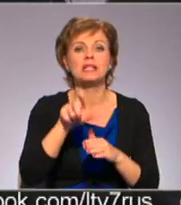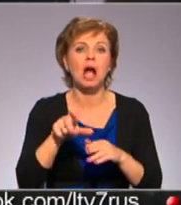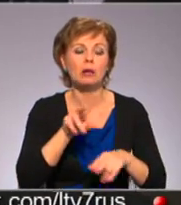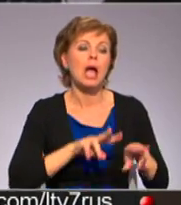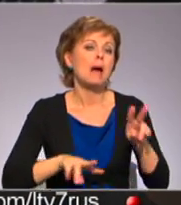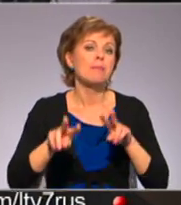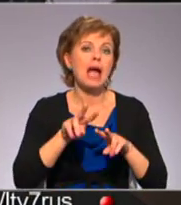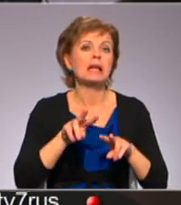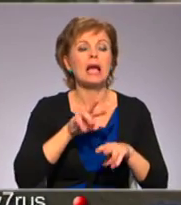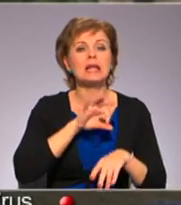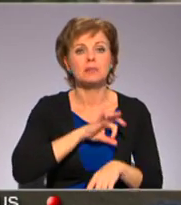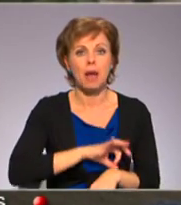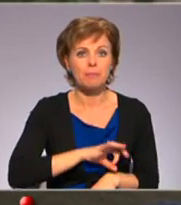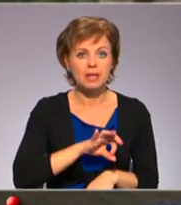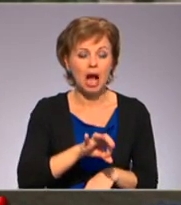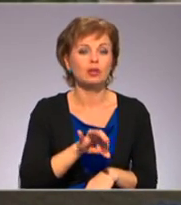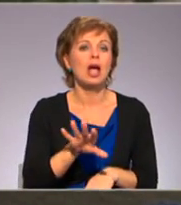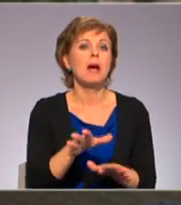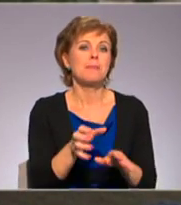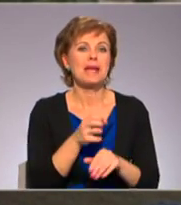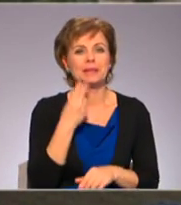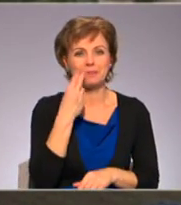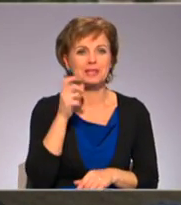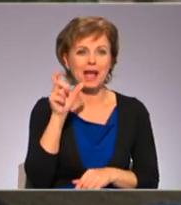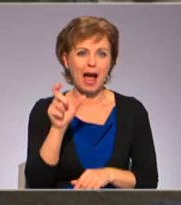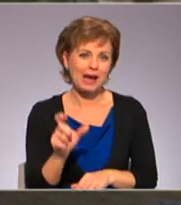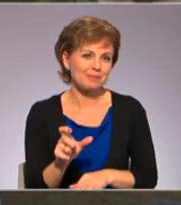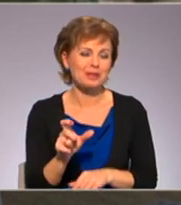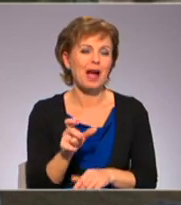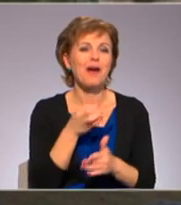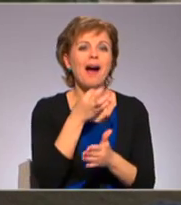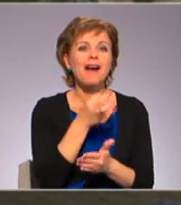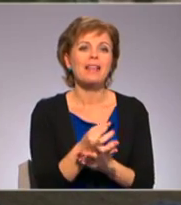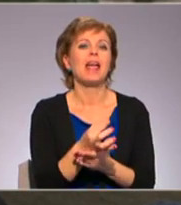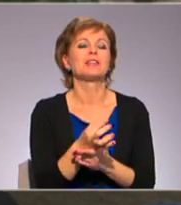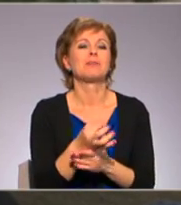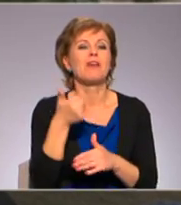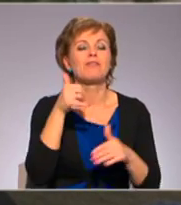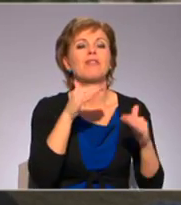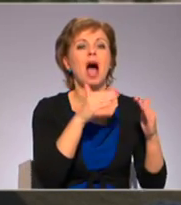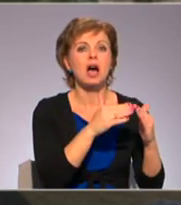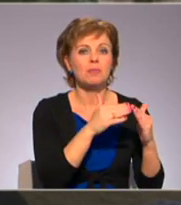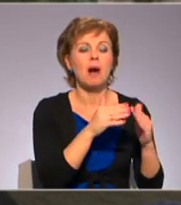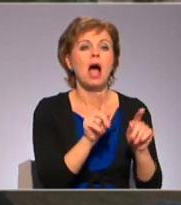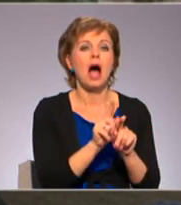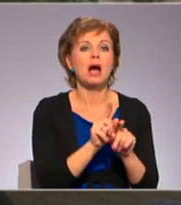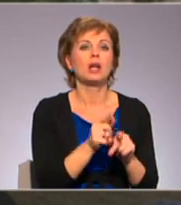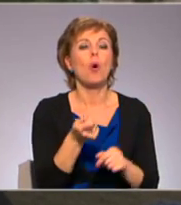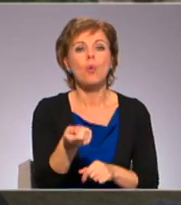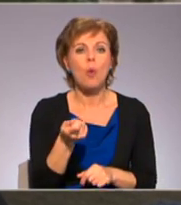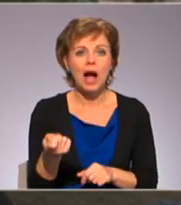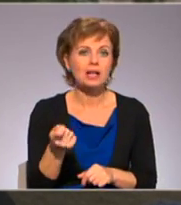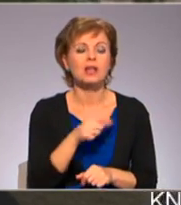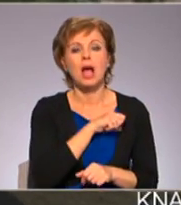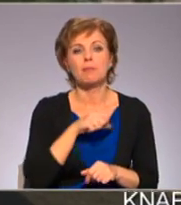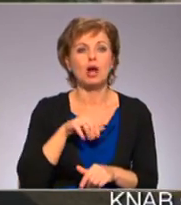meklējot iespējas piepelnīties. Pieņem tāpat saimnieki tur, teiksim, fermās un arī tani ogās un paši